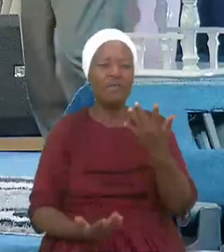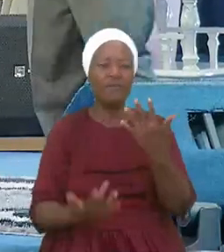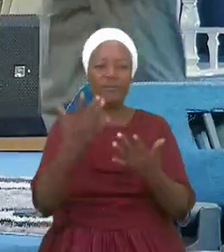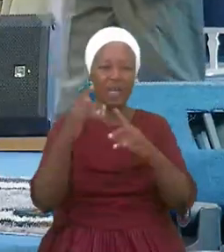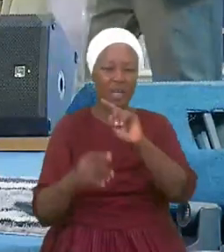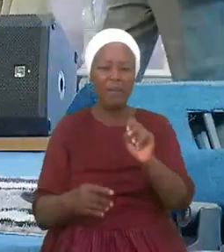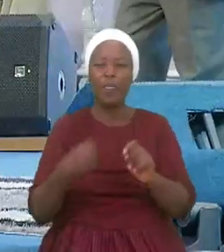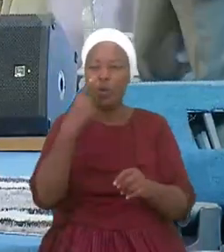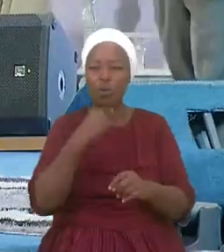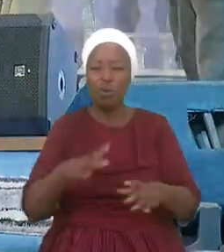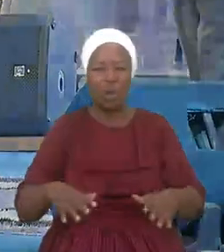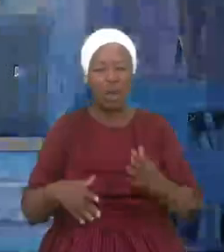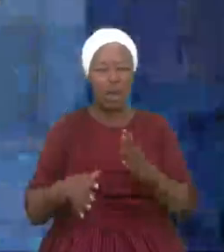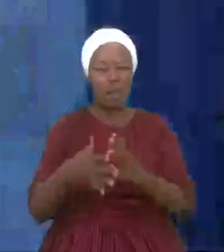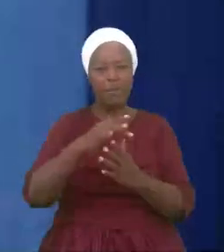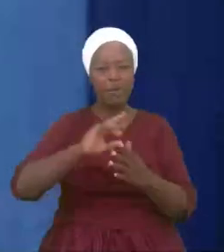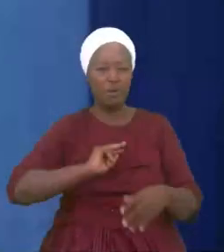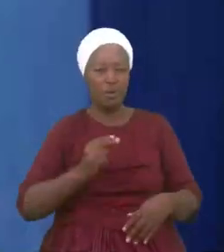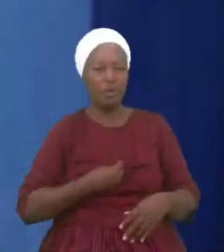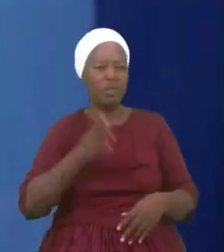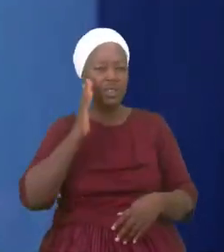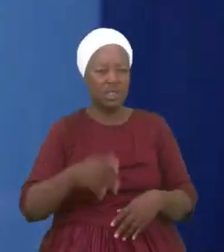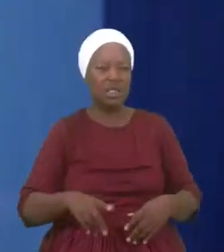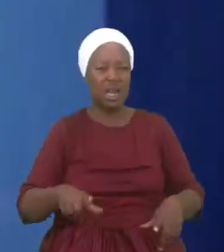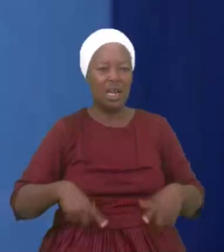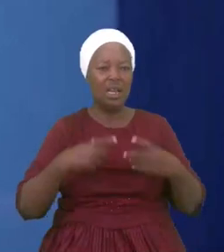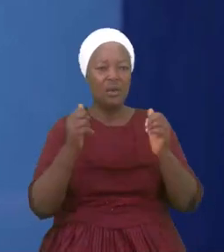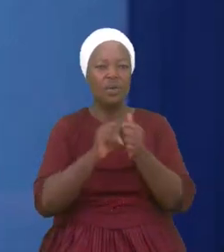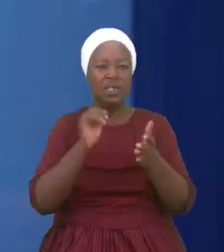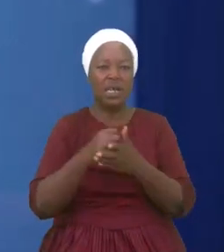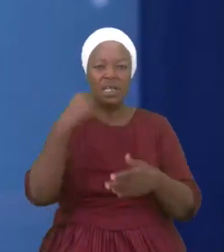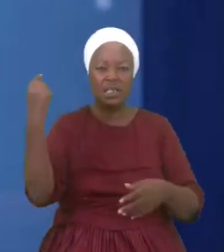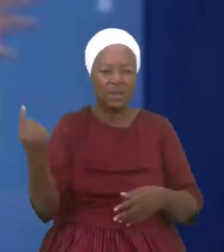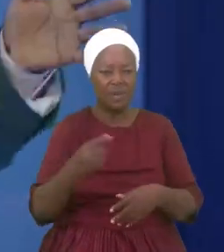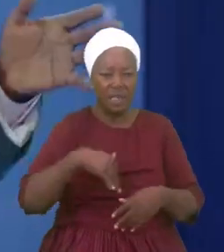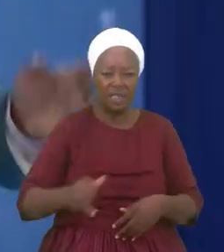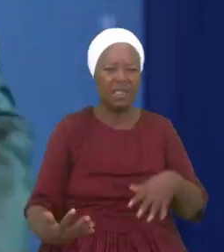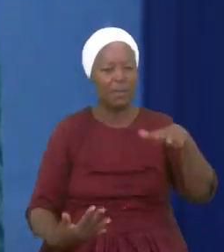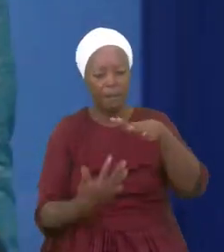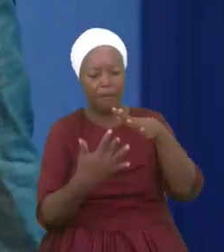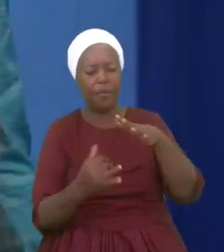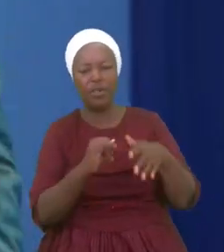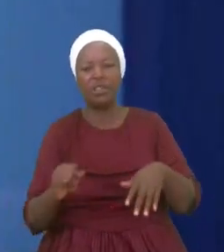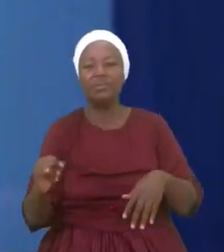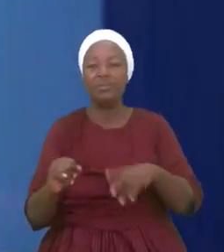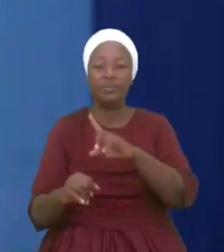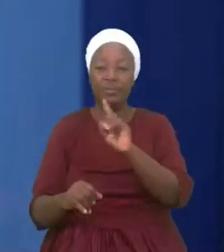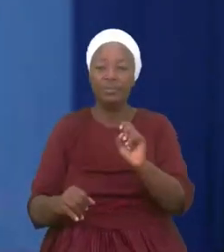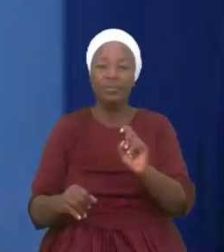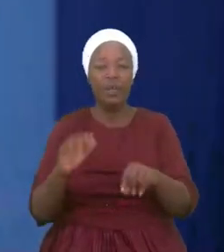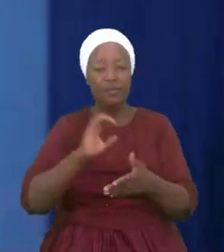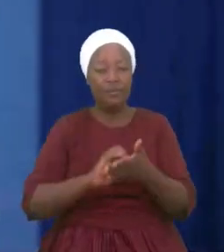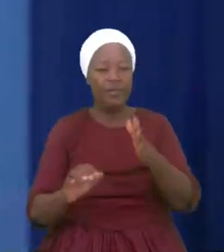pourra rester auprès d'un feu dévorant qui de nous pourra rester